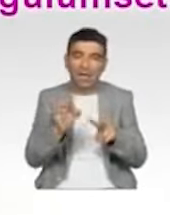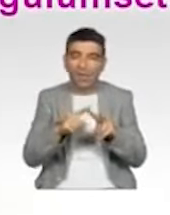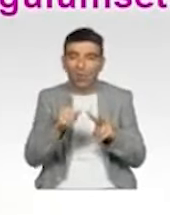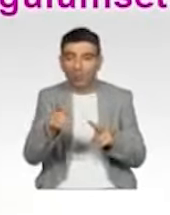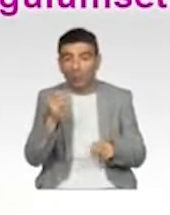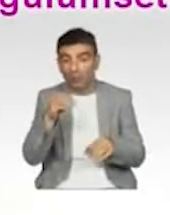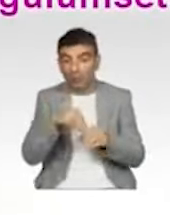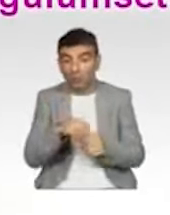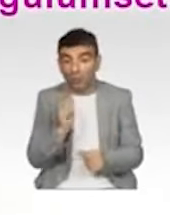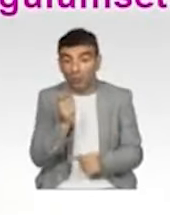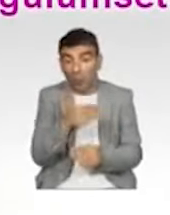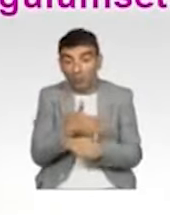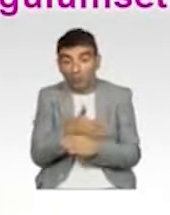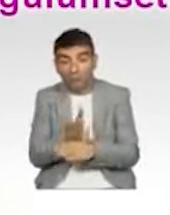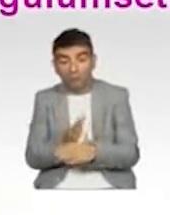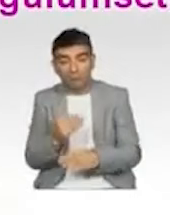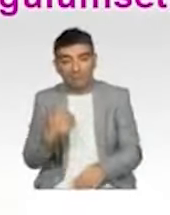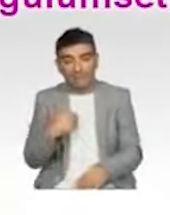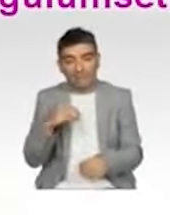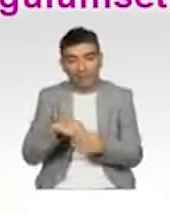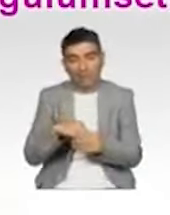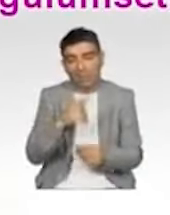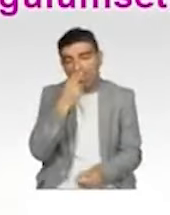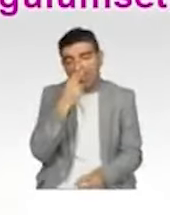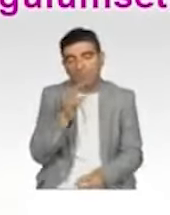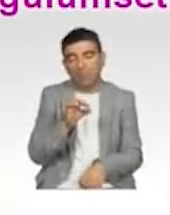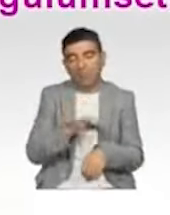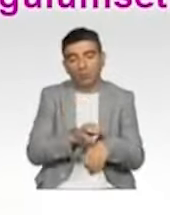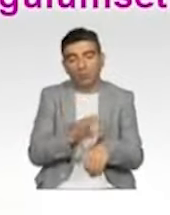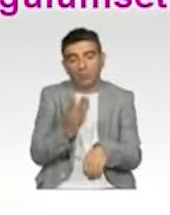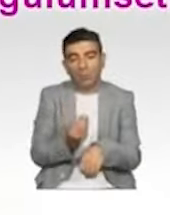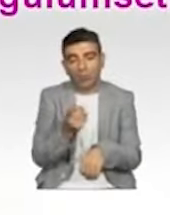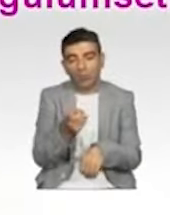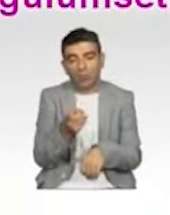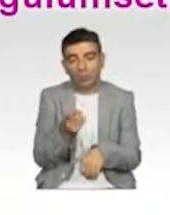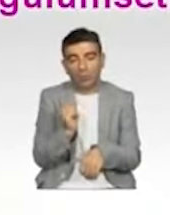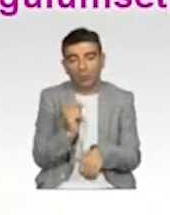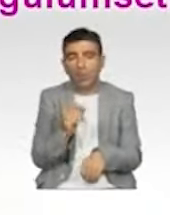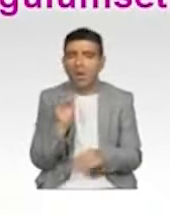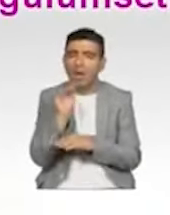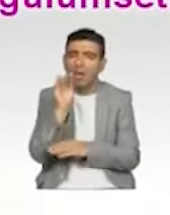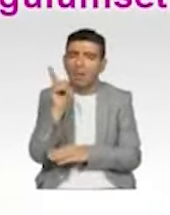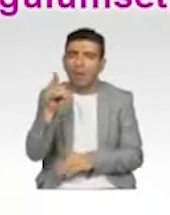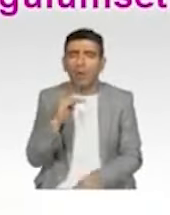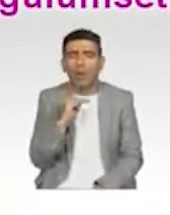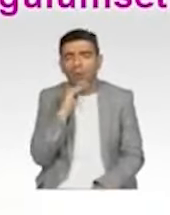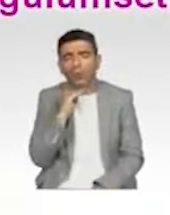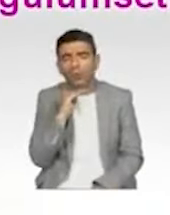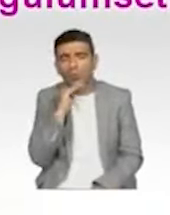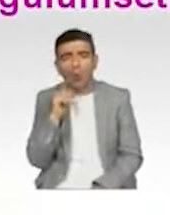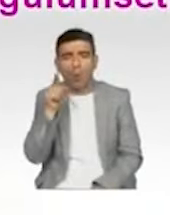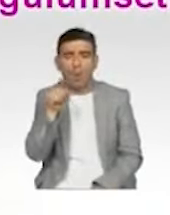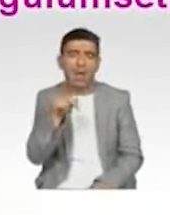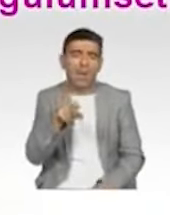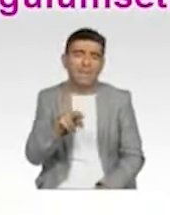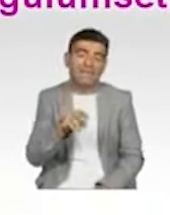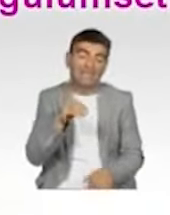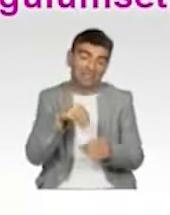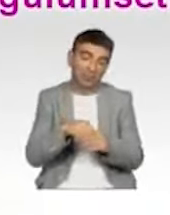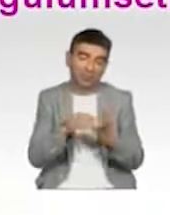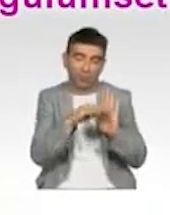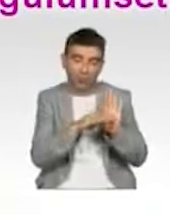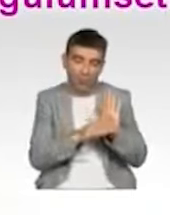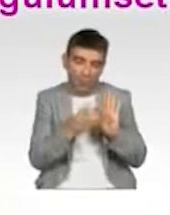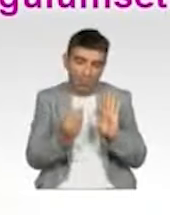çocuklar için zor geçiyordu. Benim için de bir alışma süreci oldu aslında. Ama hayatım onlarla dolu dolu ve onlara göre programlı şu anda. Hep